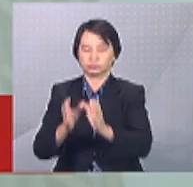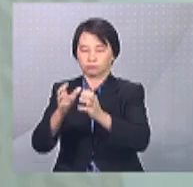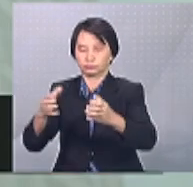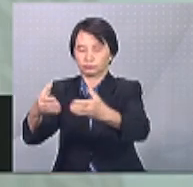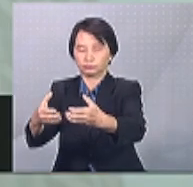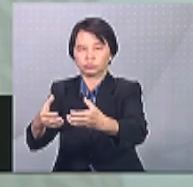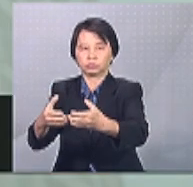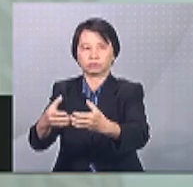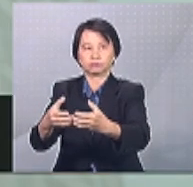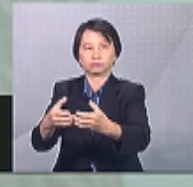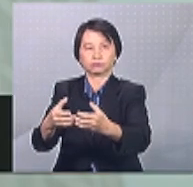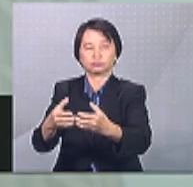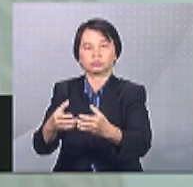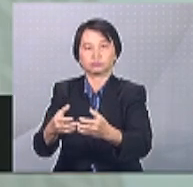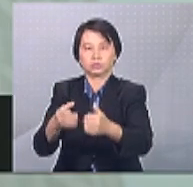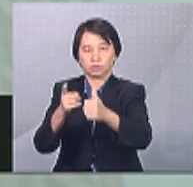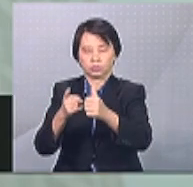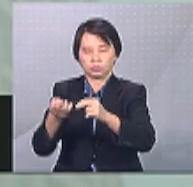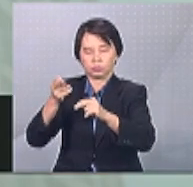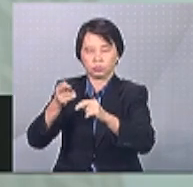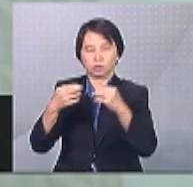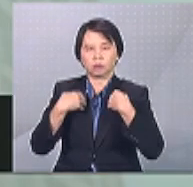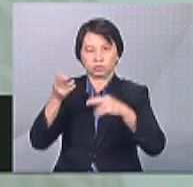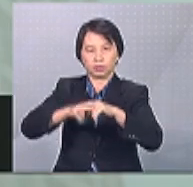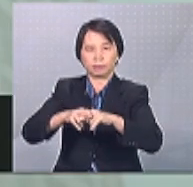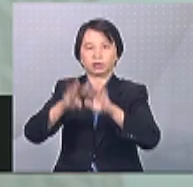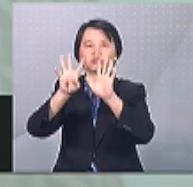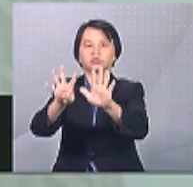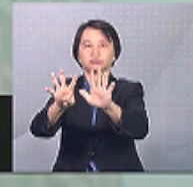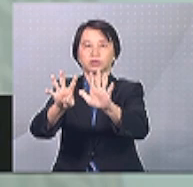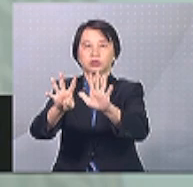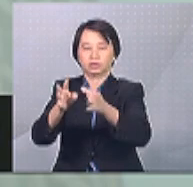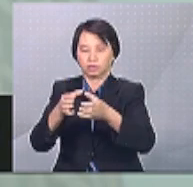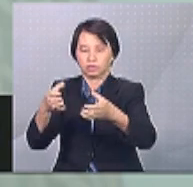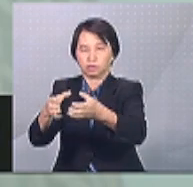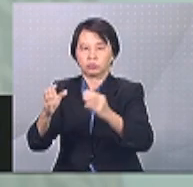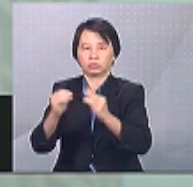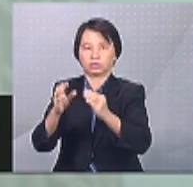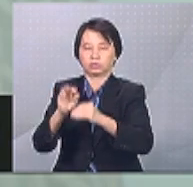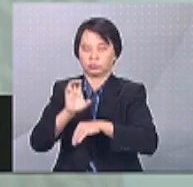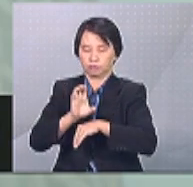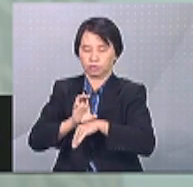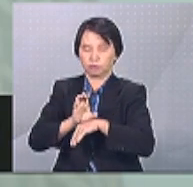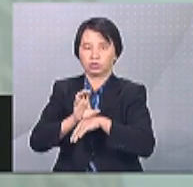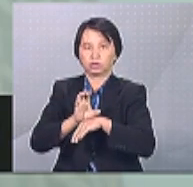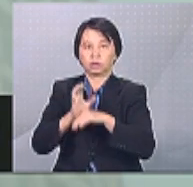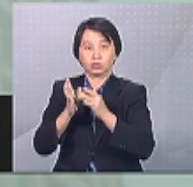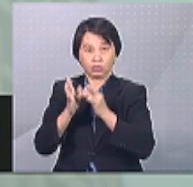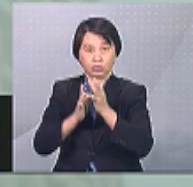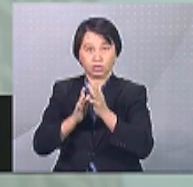di Malaysia. Ada pertambahan 9 kes untuk kluster persidangan gereja di Kuching,